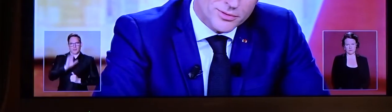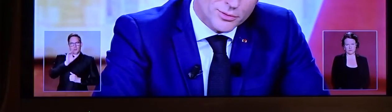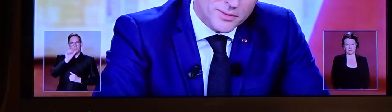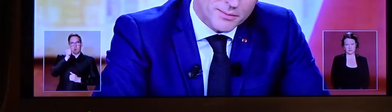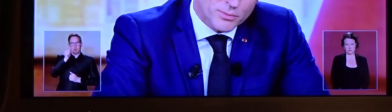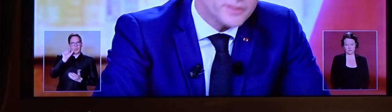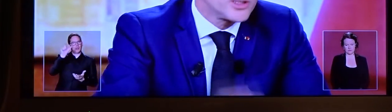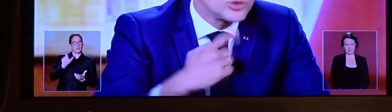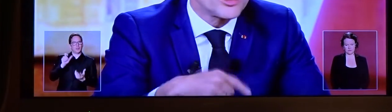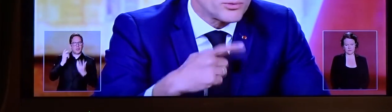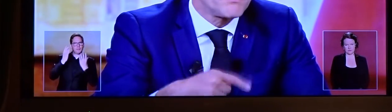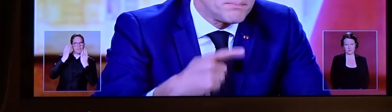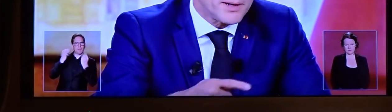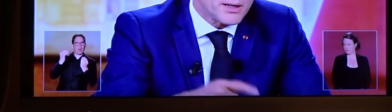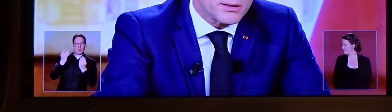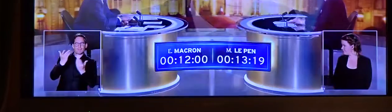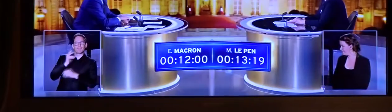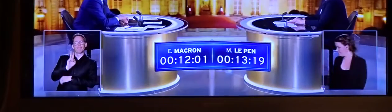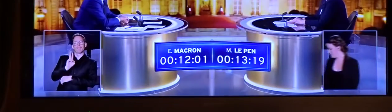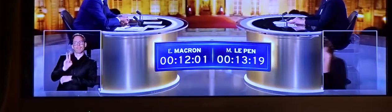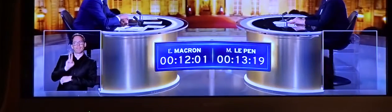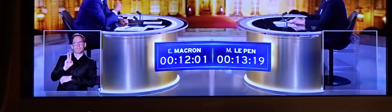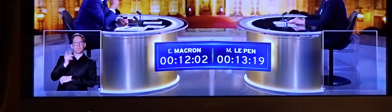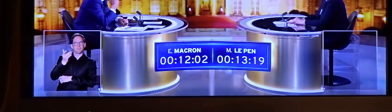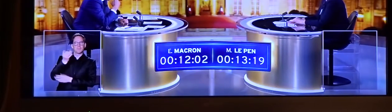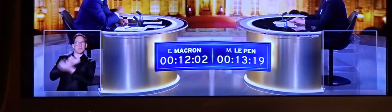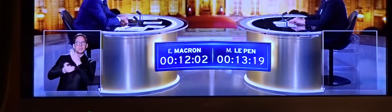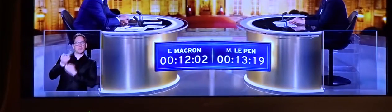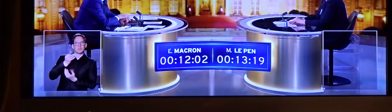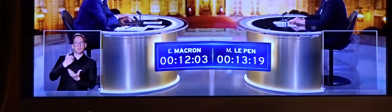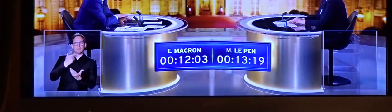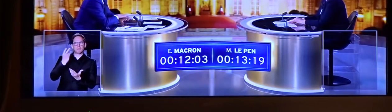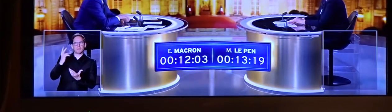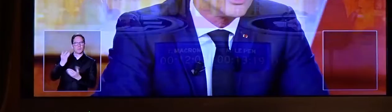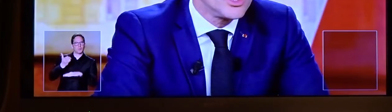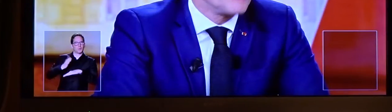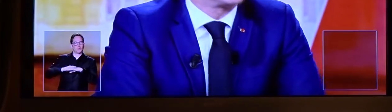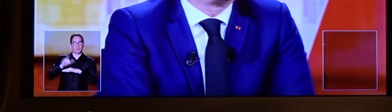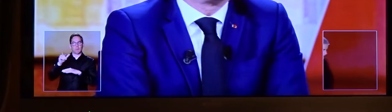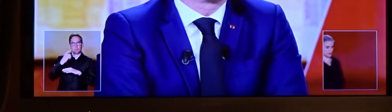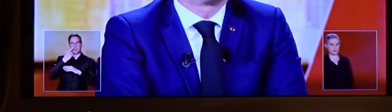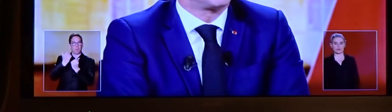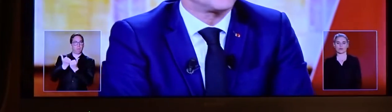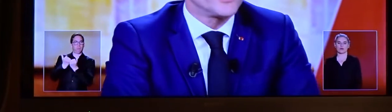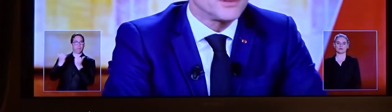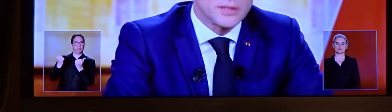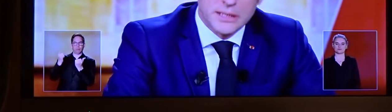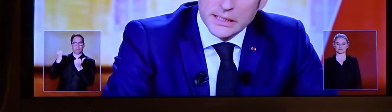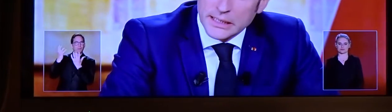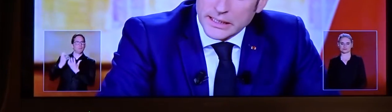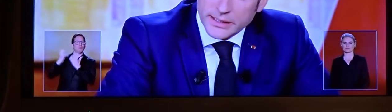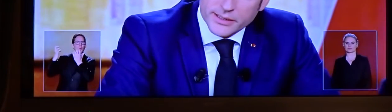des positions de Mme Le Pen qui ne correspondent pas aux positions que votre parti et vos parlementaires défendent. Parlement européen, par